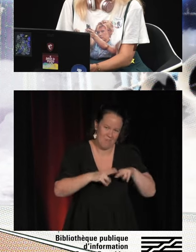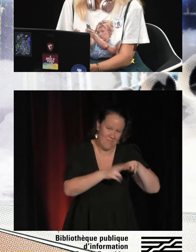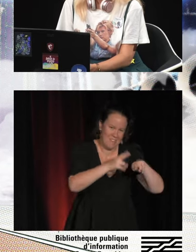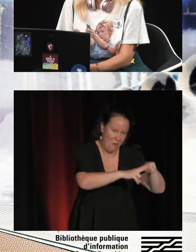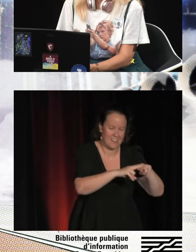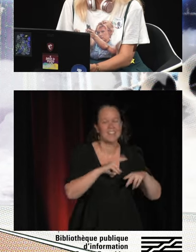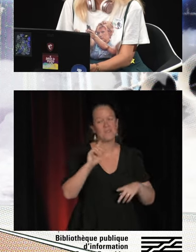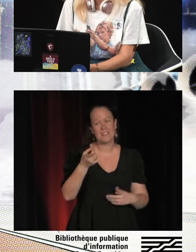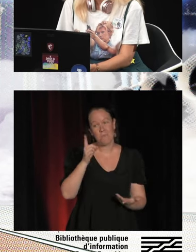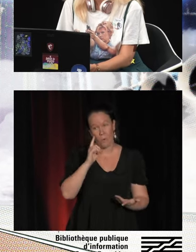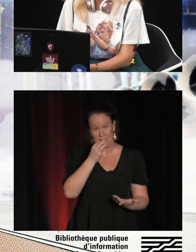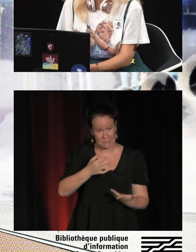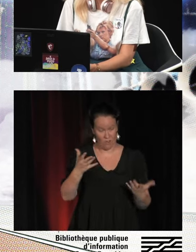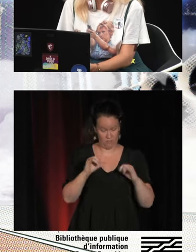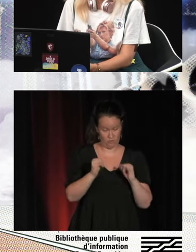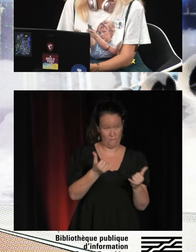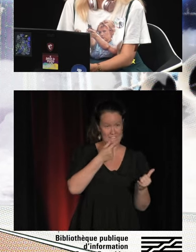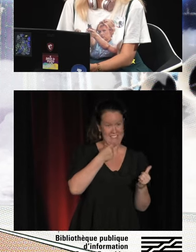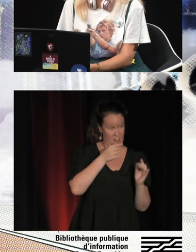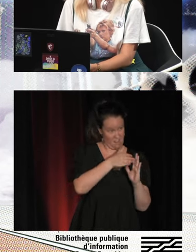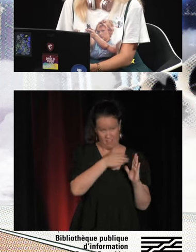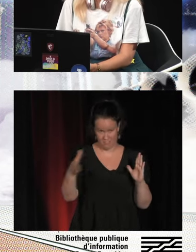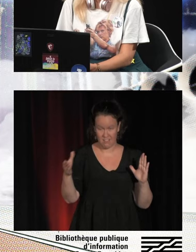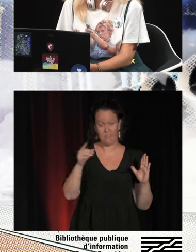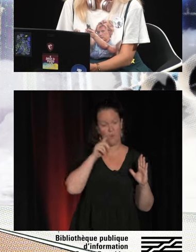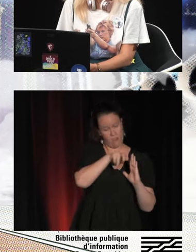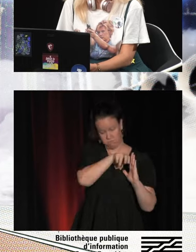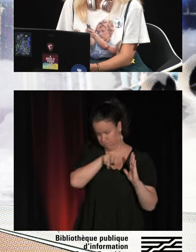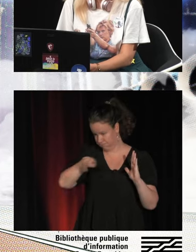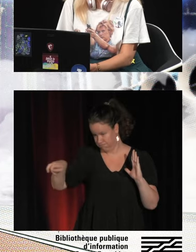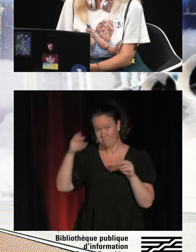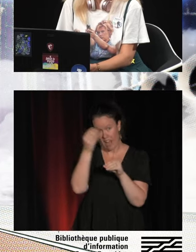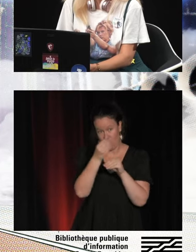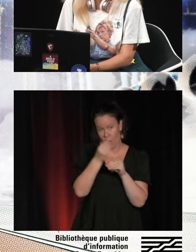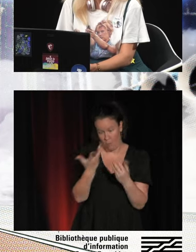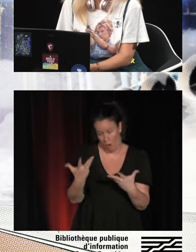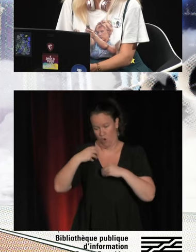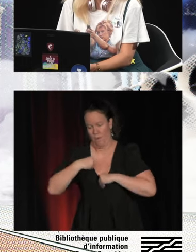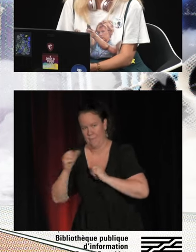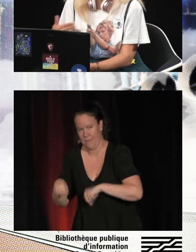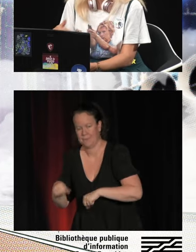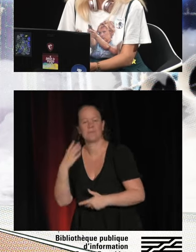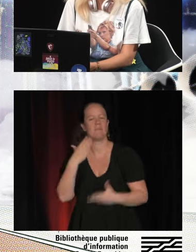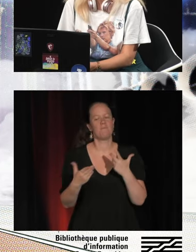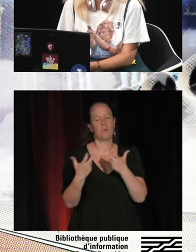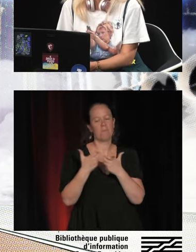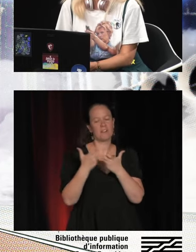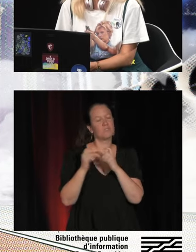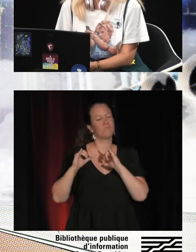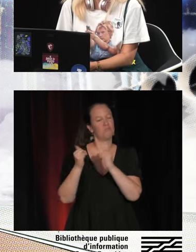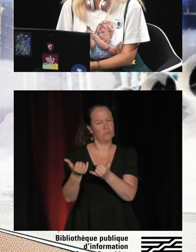jeu facile à apprendre à speedrunner? Parce que donc, en comparaison, je vous parlais tout à l'heure de Super Mario Kart, donc qui est un jeu sur